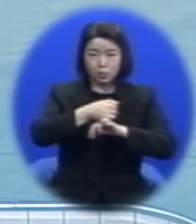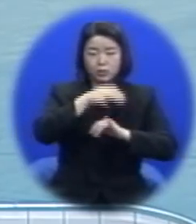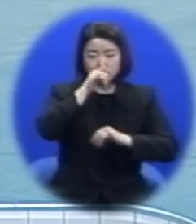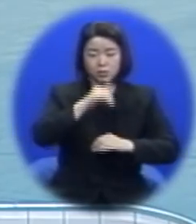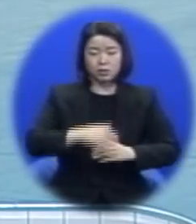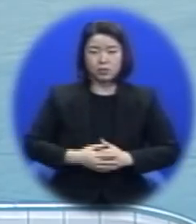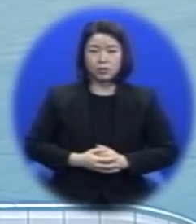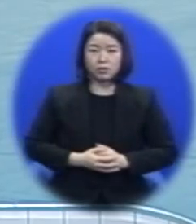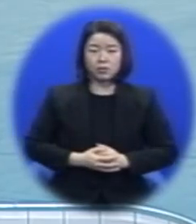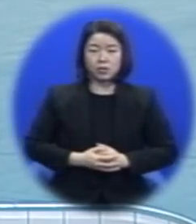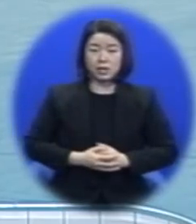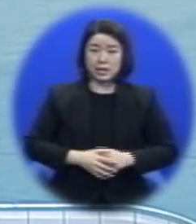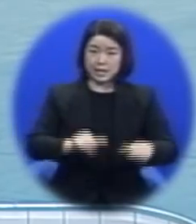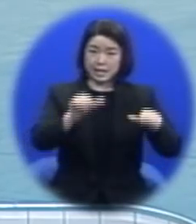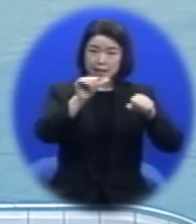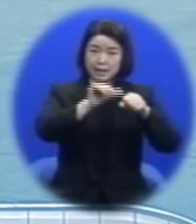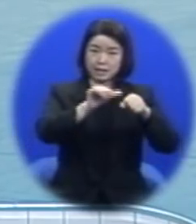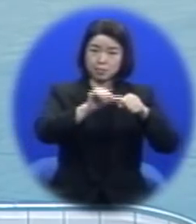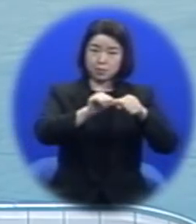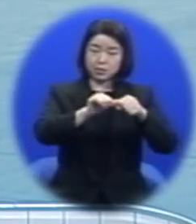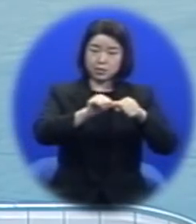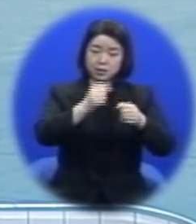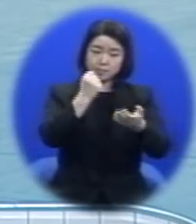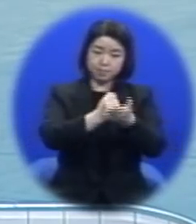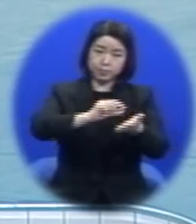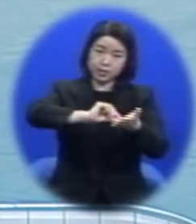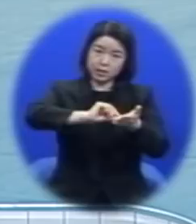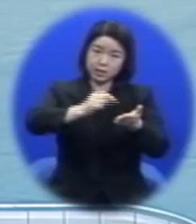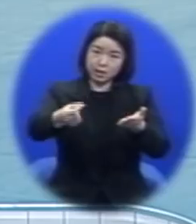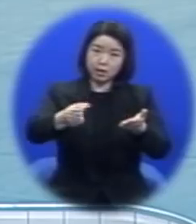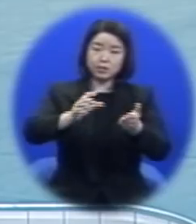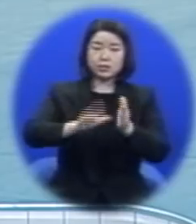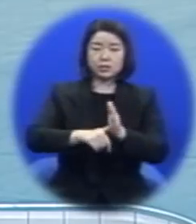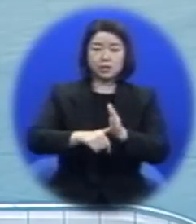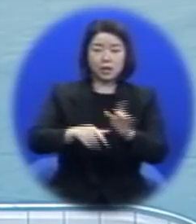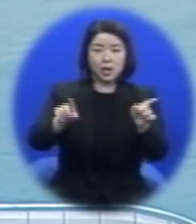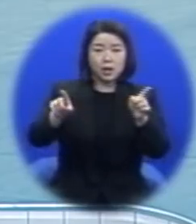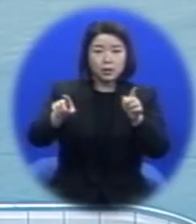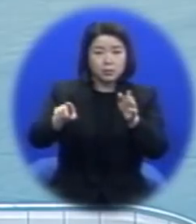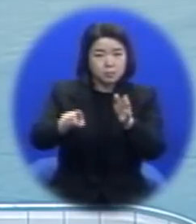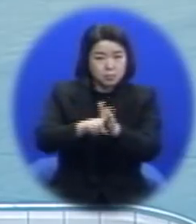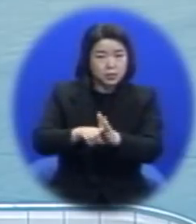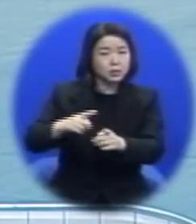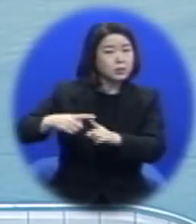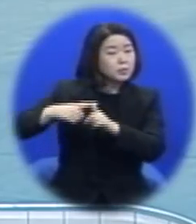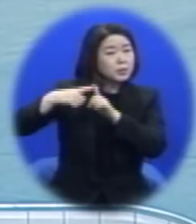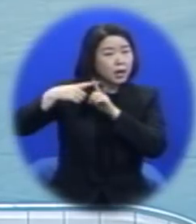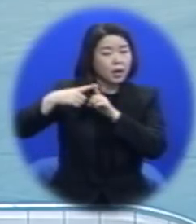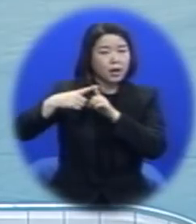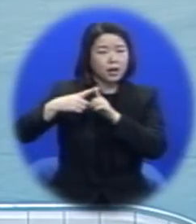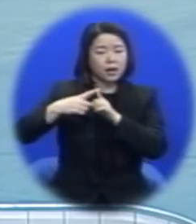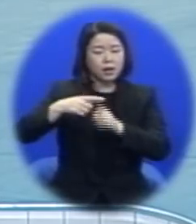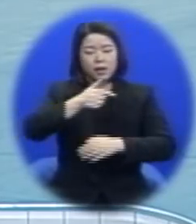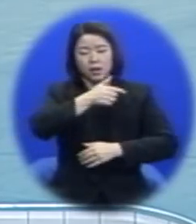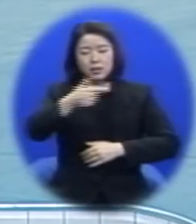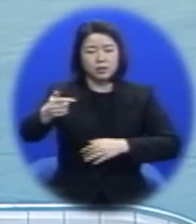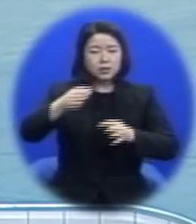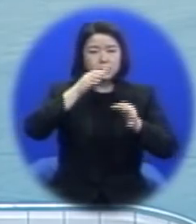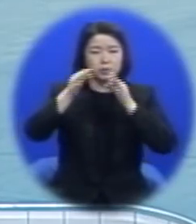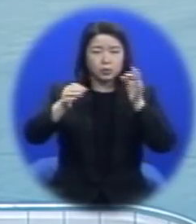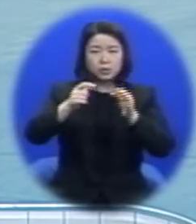있습니다. 다섯 번째 봉인이 떼어질 때 순교자들이 큰 소리로 탄원하는 기도를